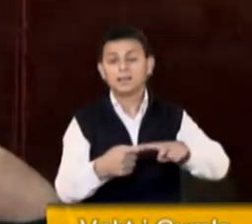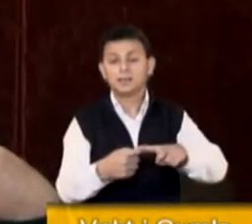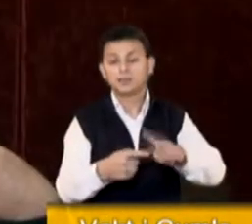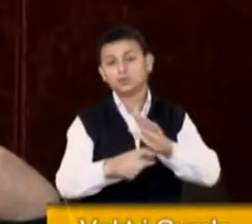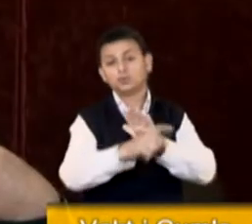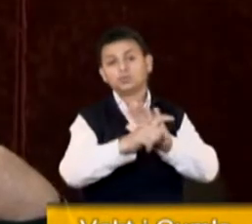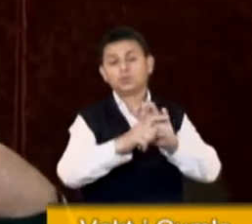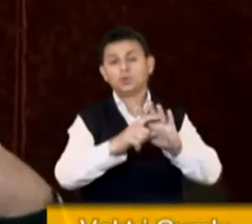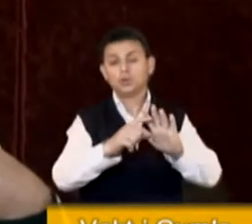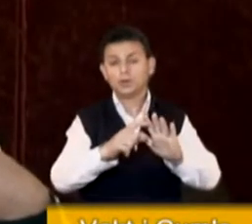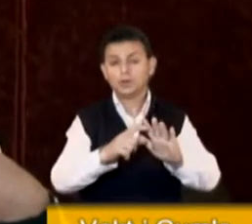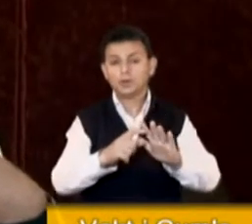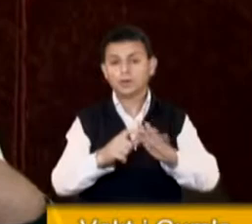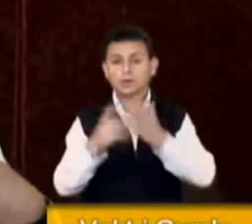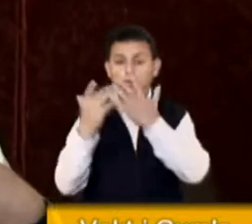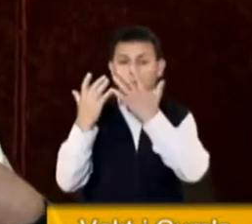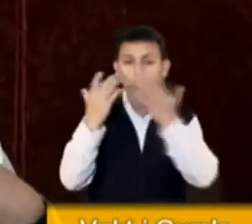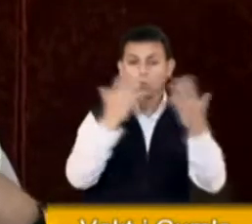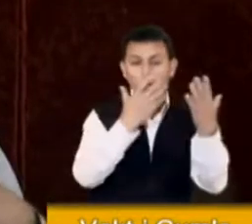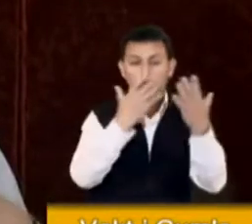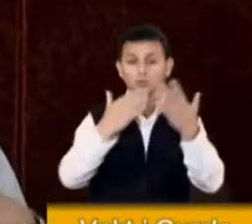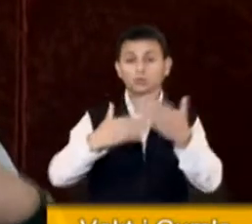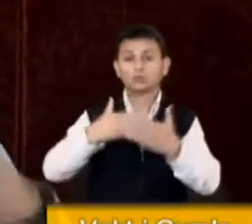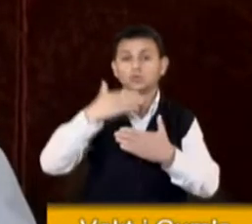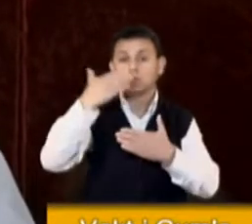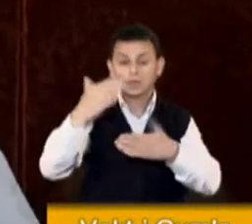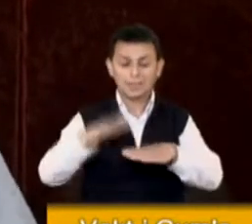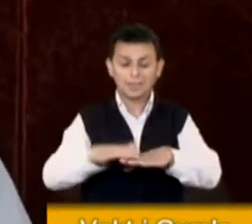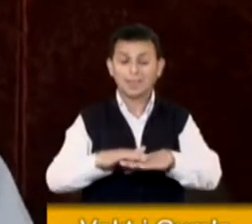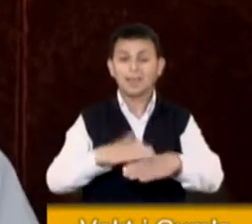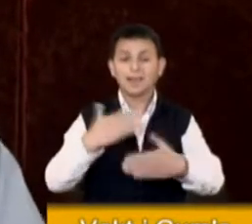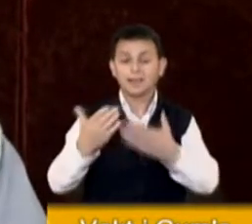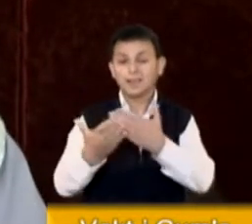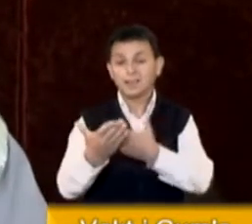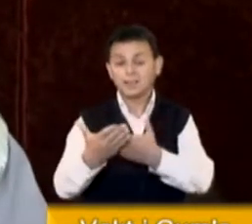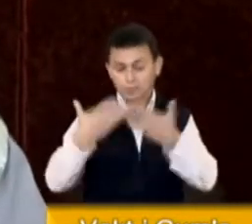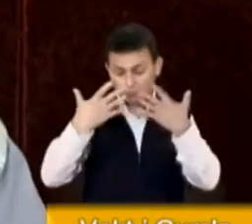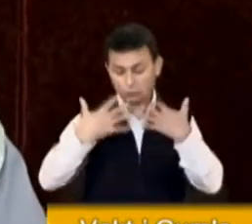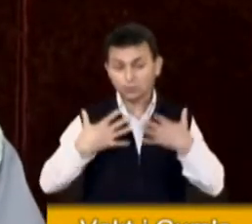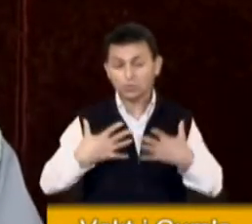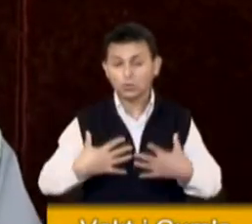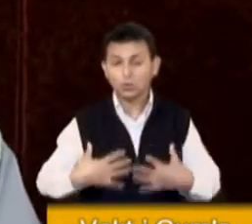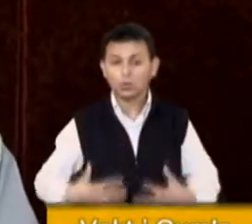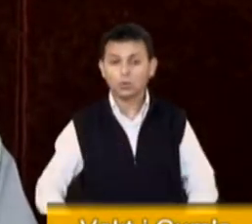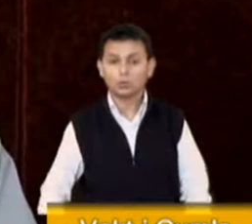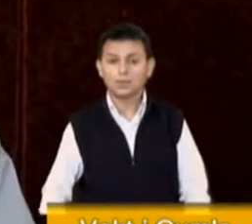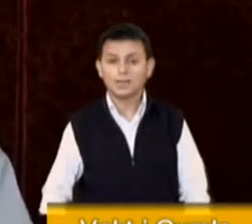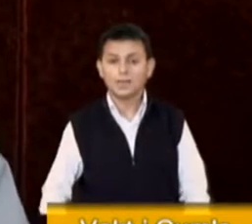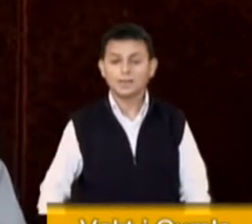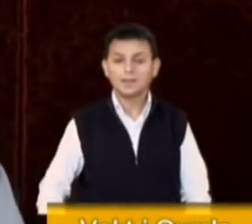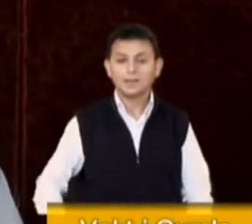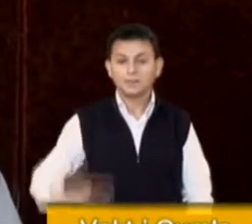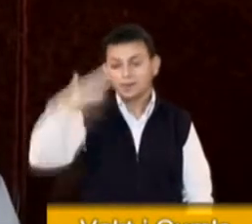yerini, vücudunun elinin ulaşabildiği her yerini mesh ederdi. Son hastalığında,